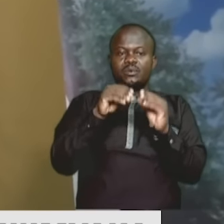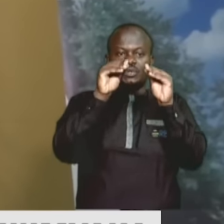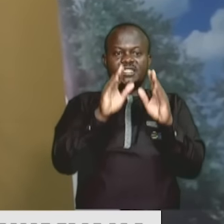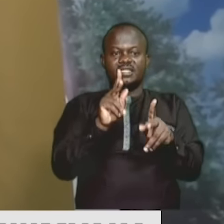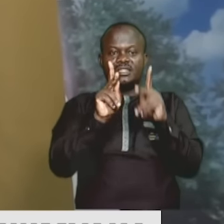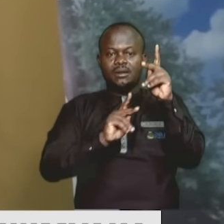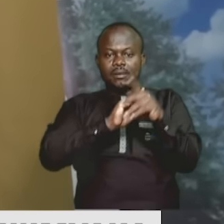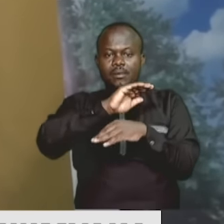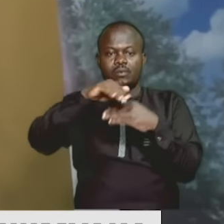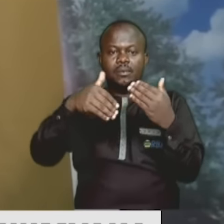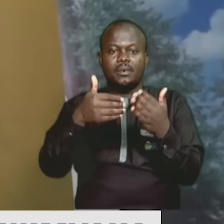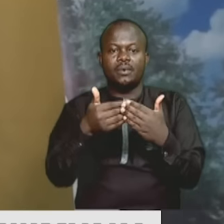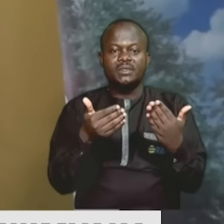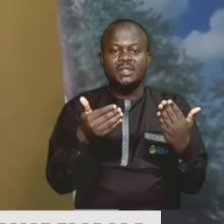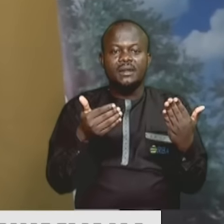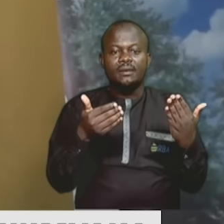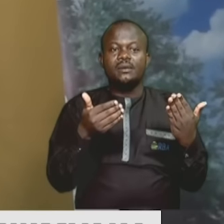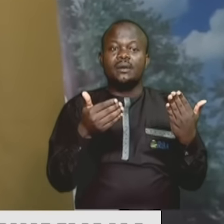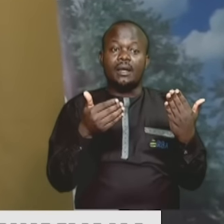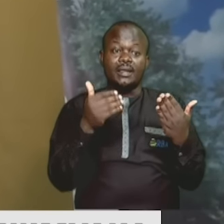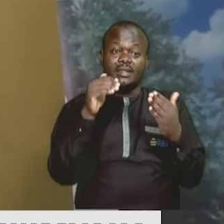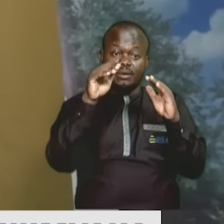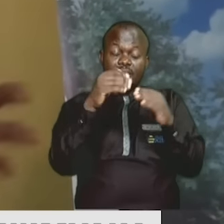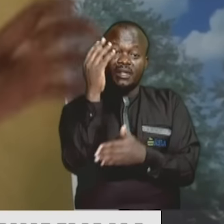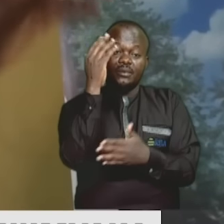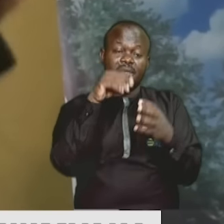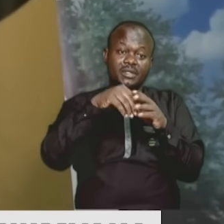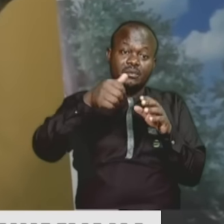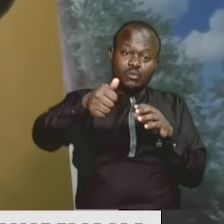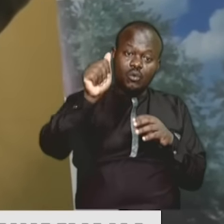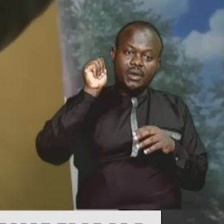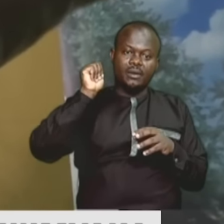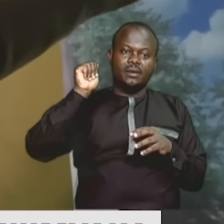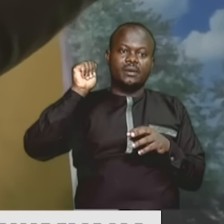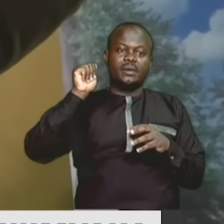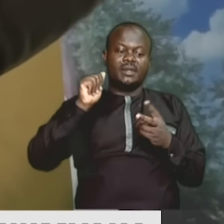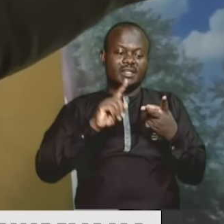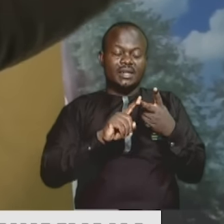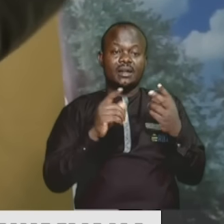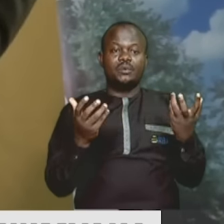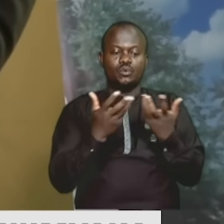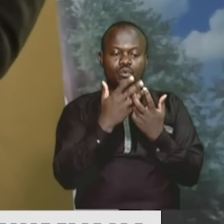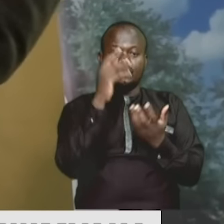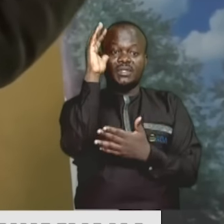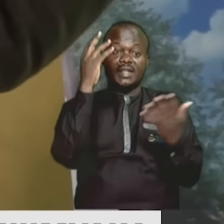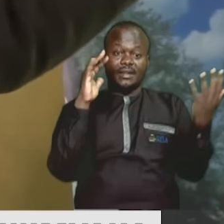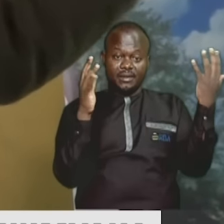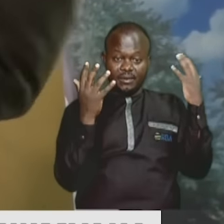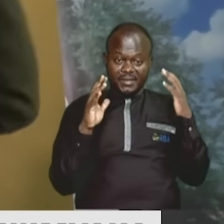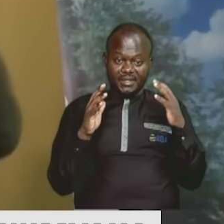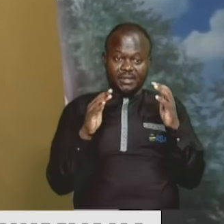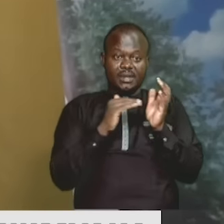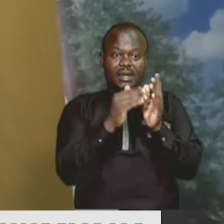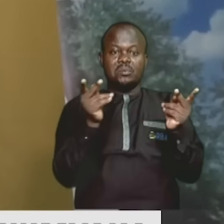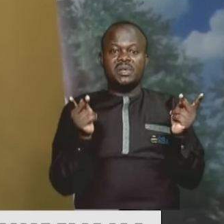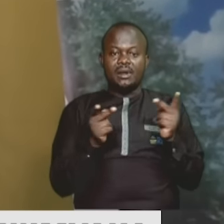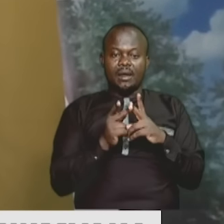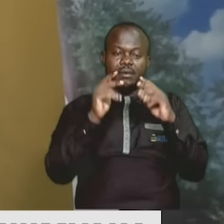umuturage agiye gutera ibiti mu kuri icya kabiri guhuza ibiti naho